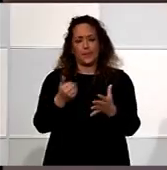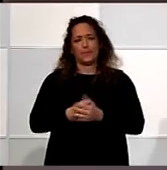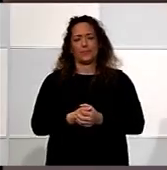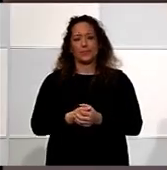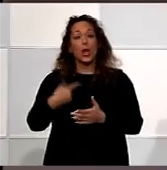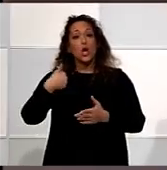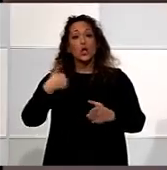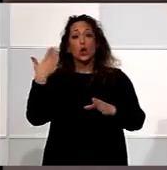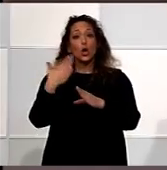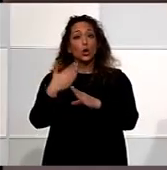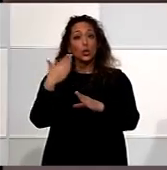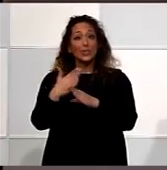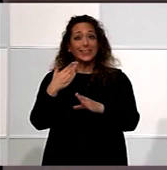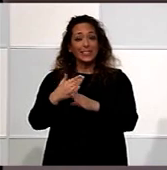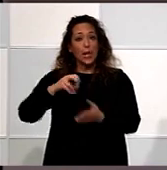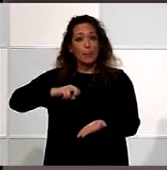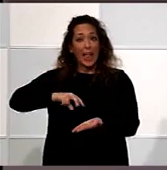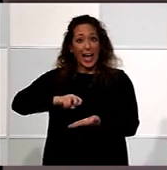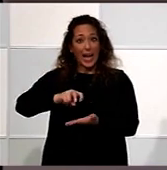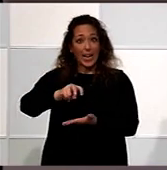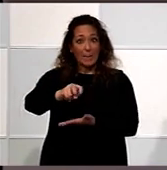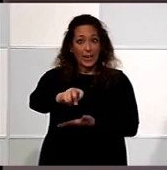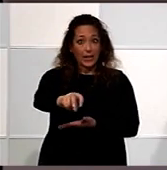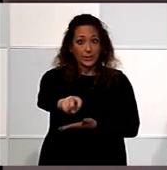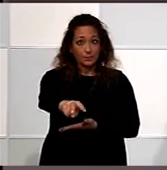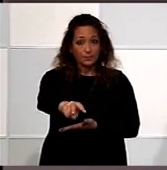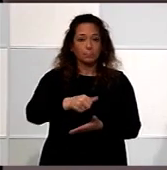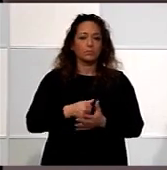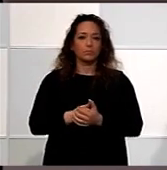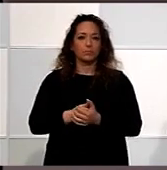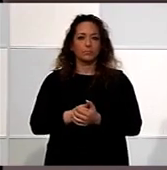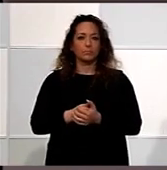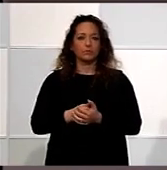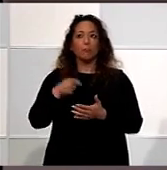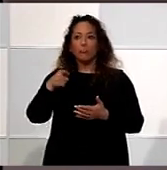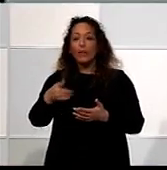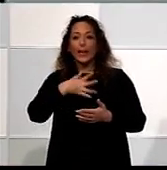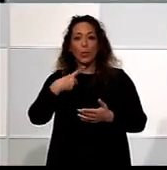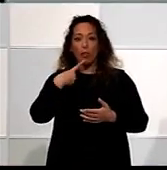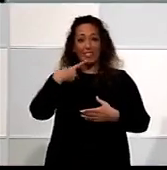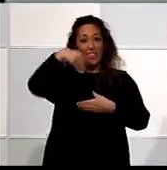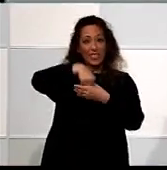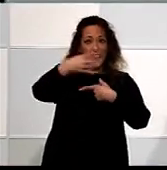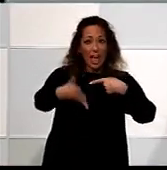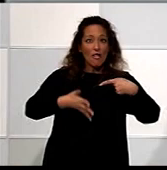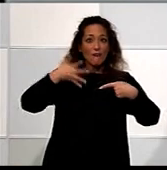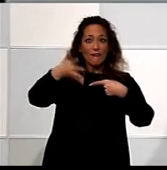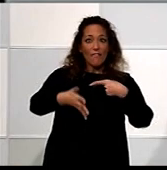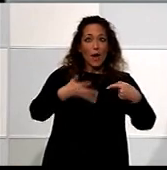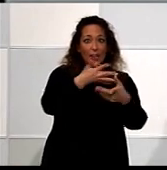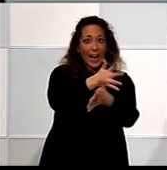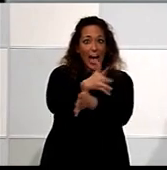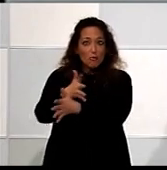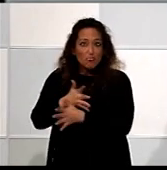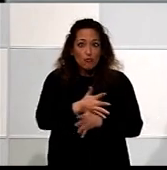sempre caminant a Tetaró. Per tant, imagino que la fàbrica de les joguines, que és ben a prop, també hi va a